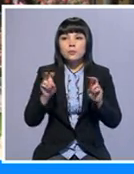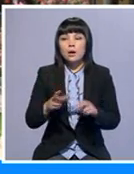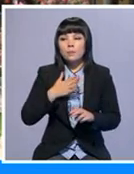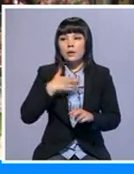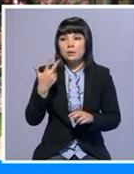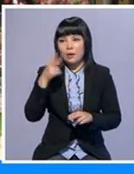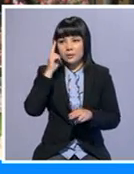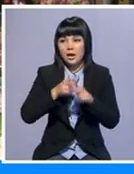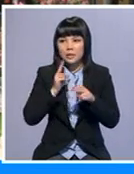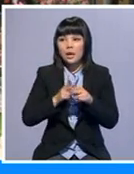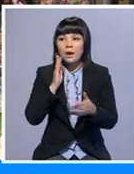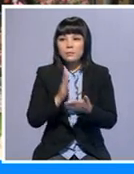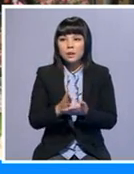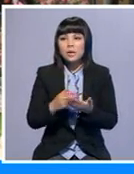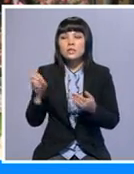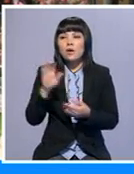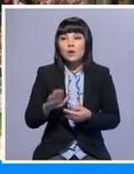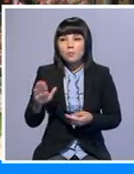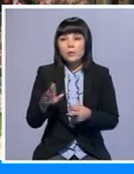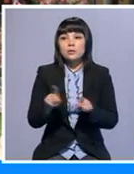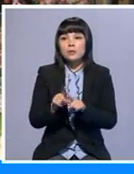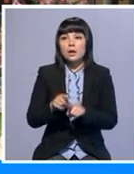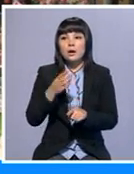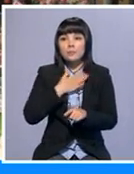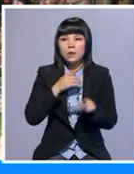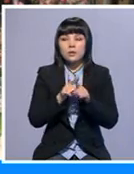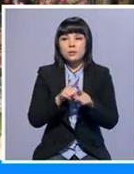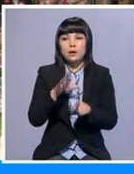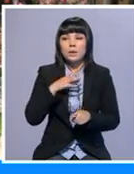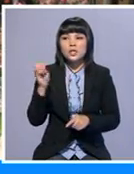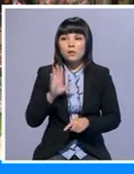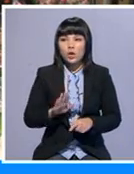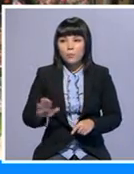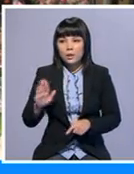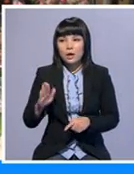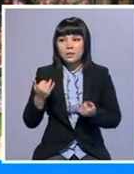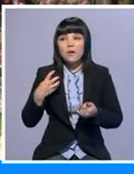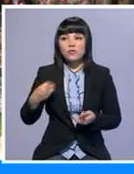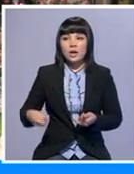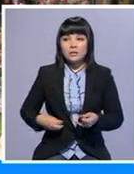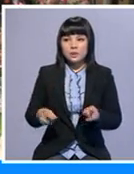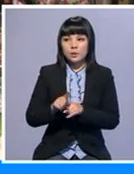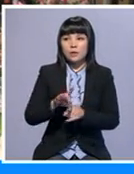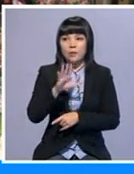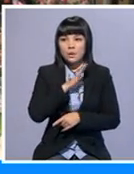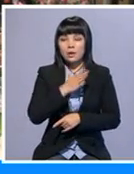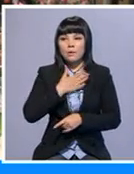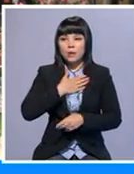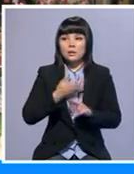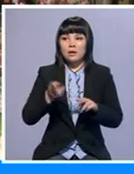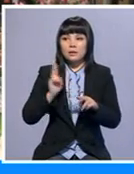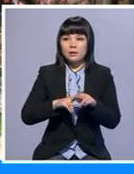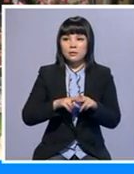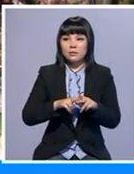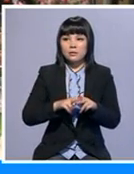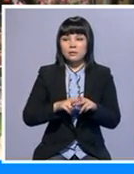бар. Содар да Еуропада болсын, осы жерде болсын, мен де болдым Еуропаның, Францияда болдым. Жүргенде бізге